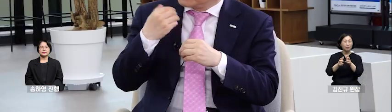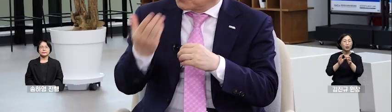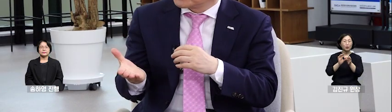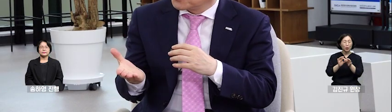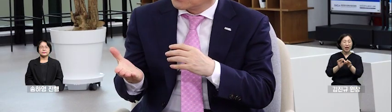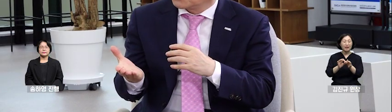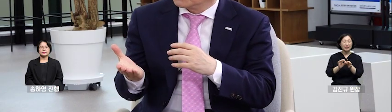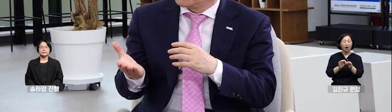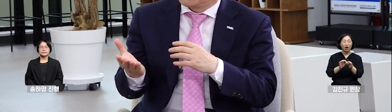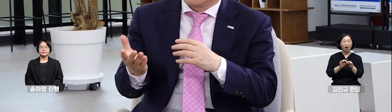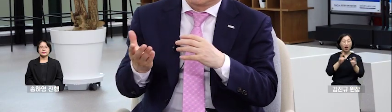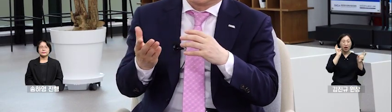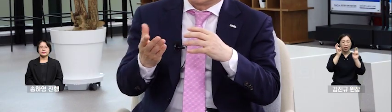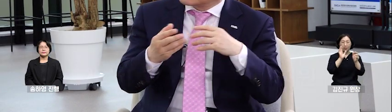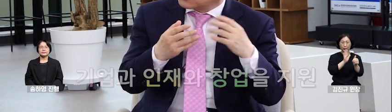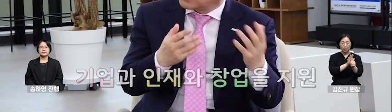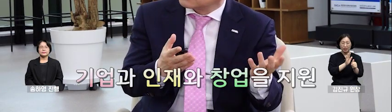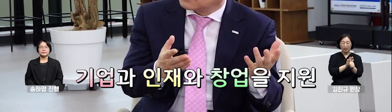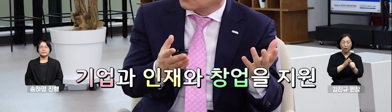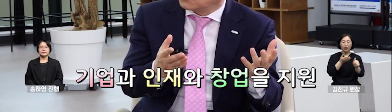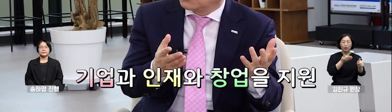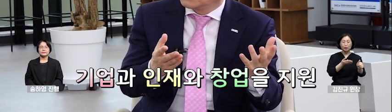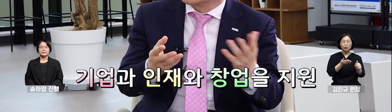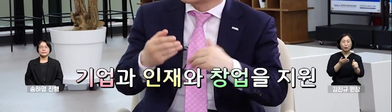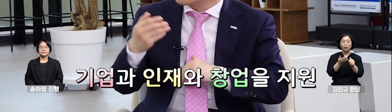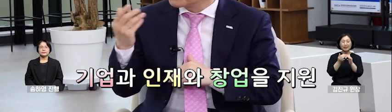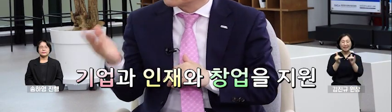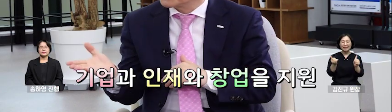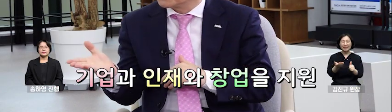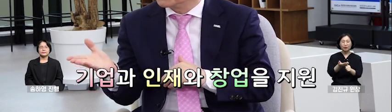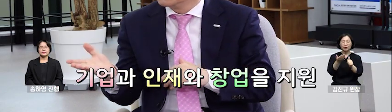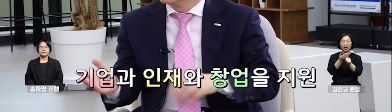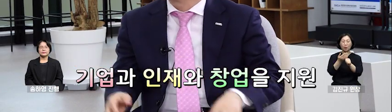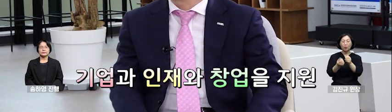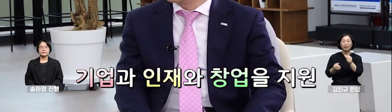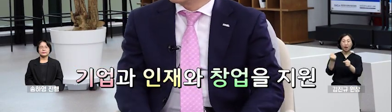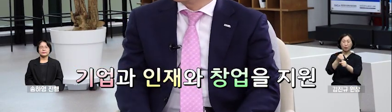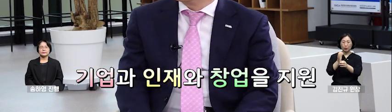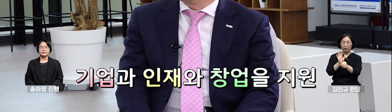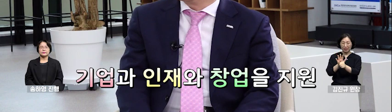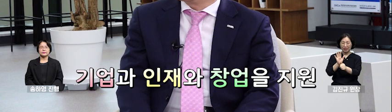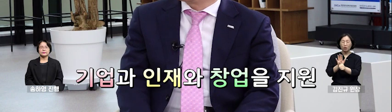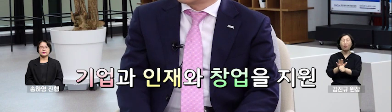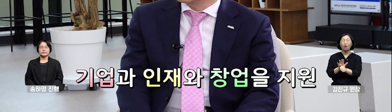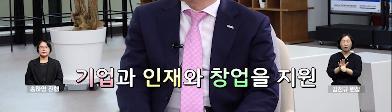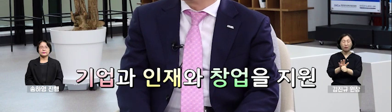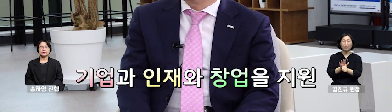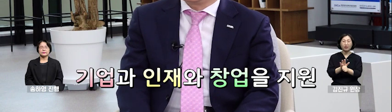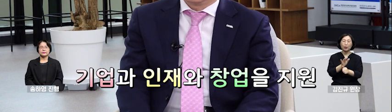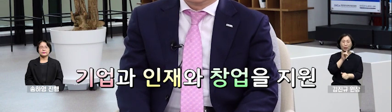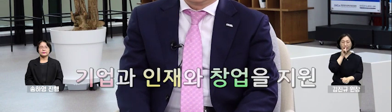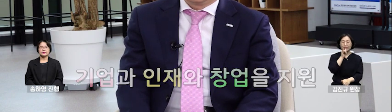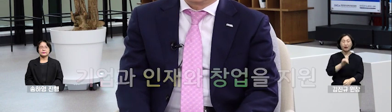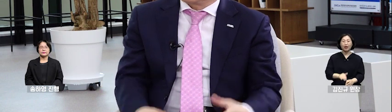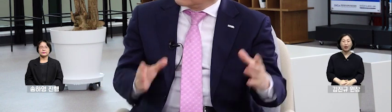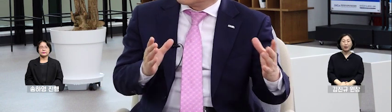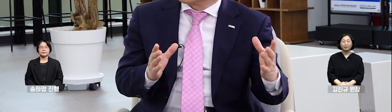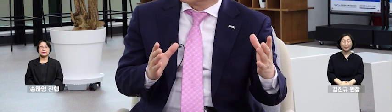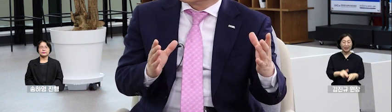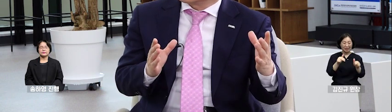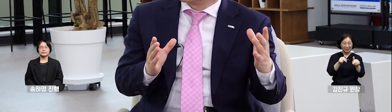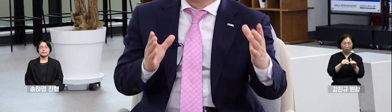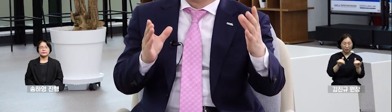기업도 지원하고 으 또 인재도 양성하고 또 창업도 지원하고 흐른 활동을 좀 하기 때문에 예